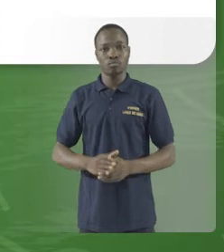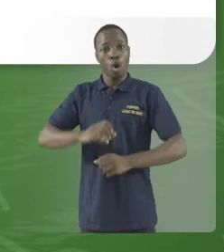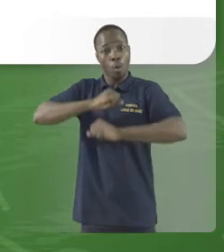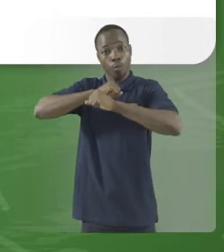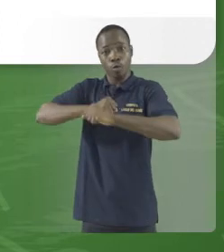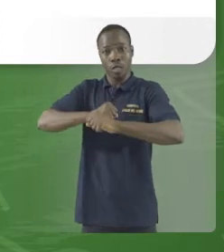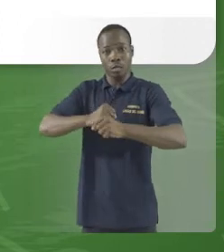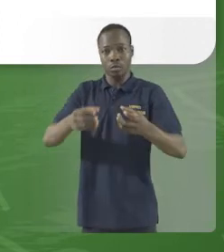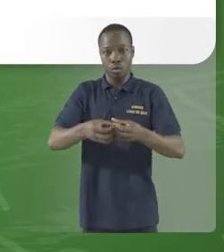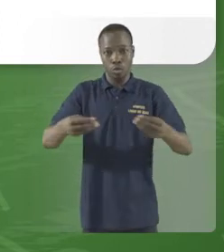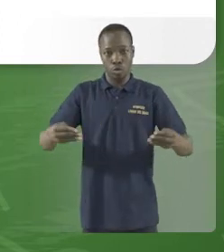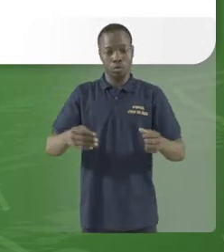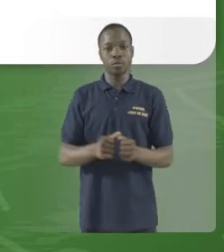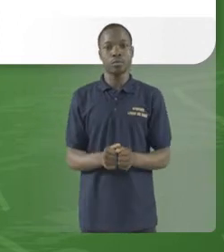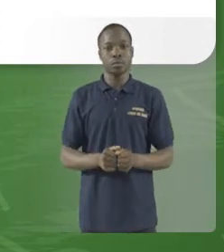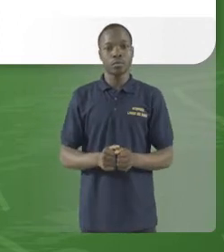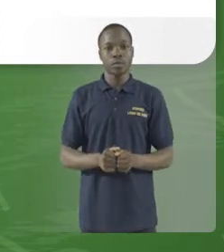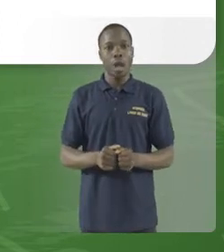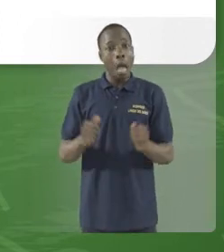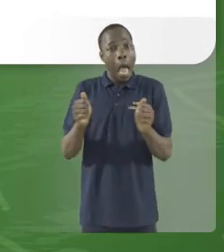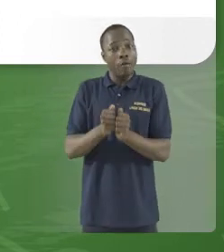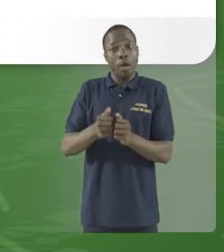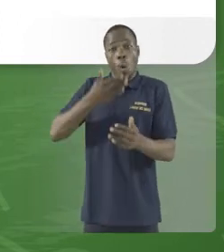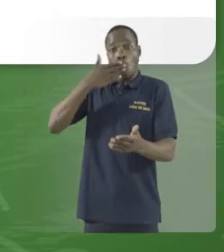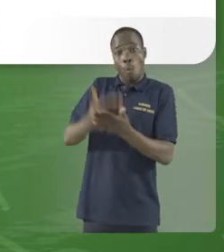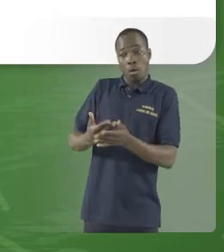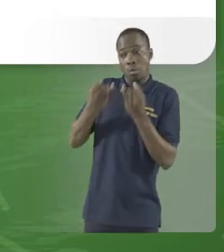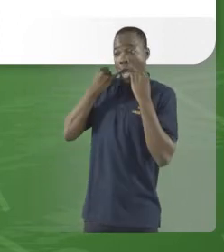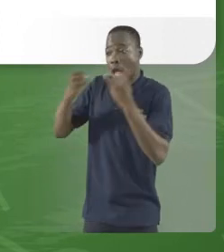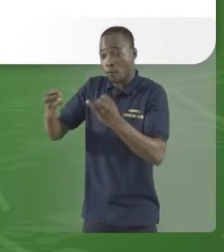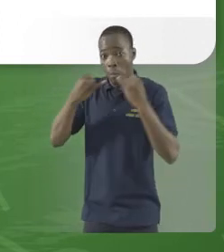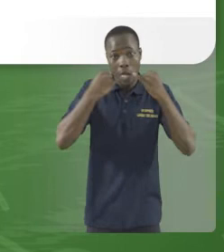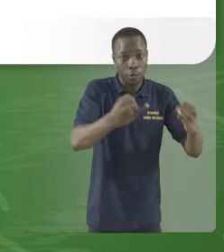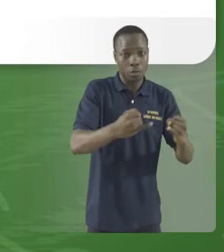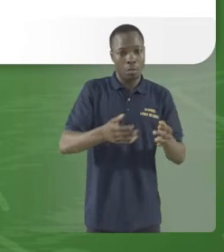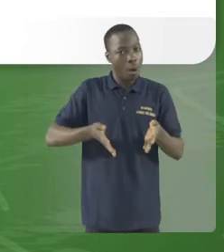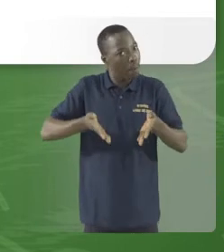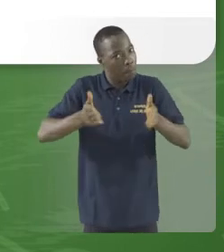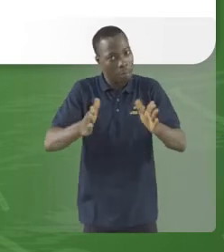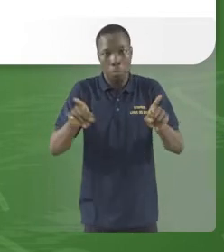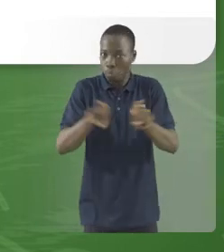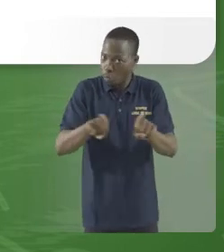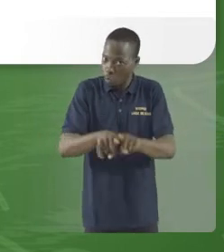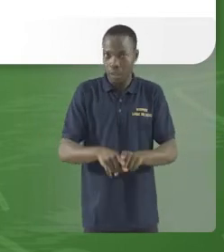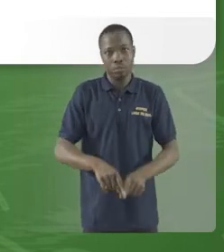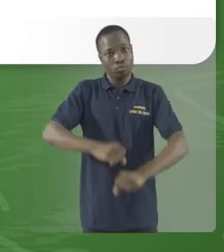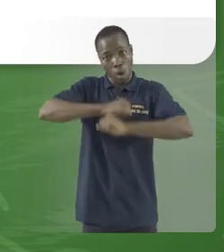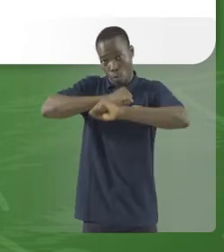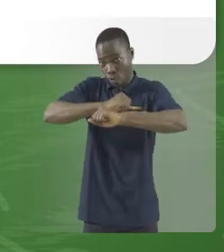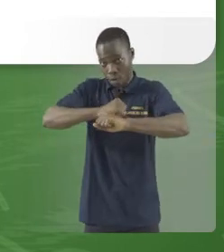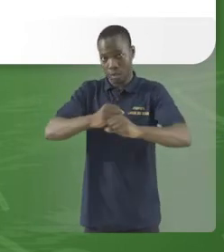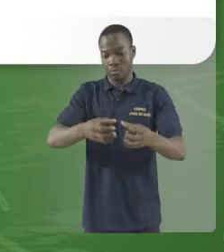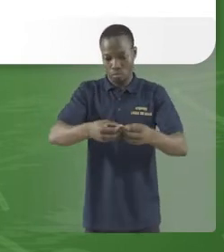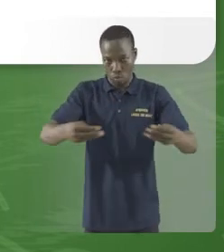des sols à partir de messages appropriés permet également de